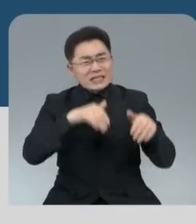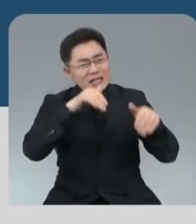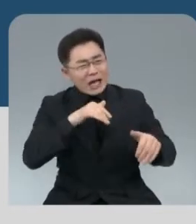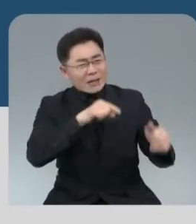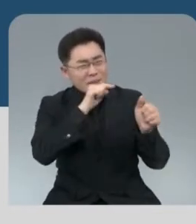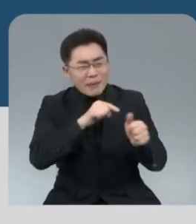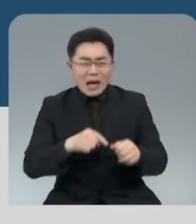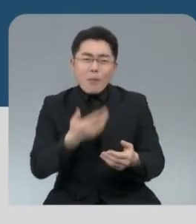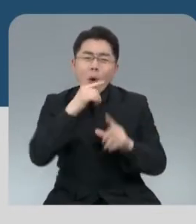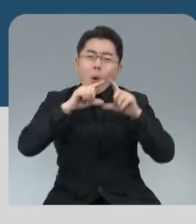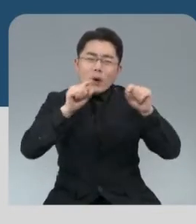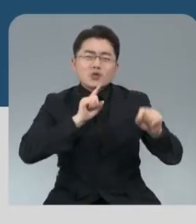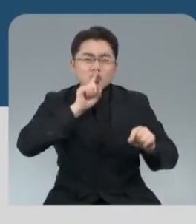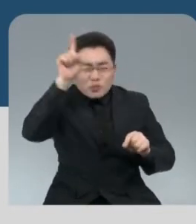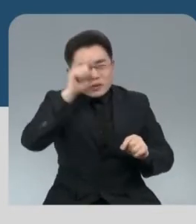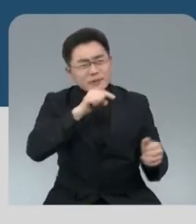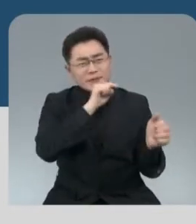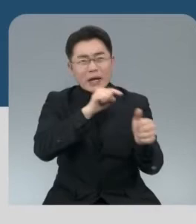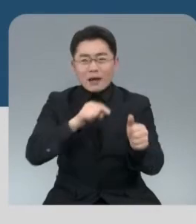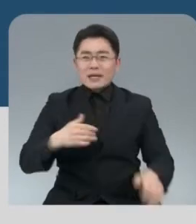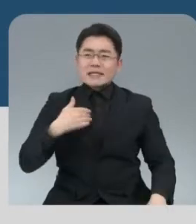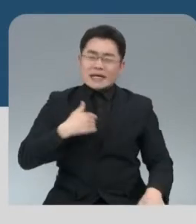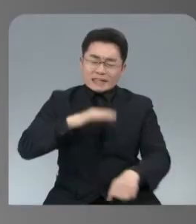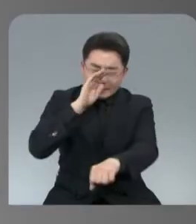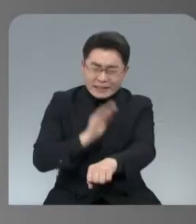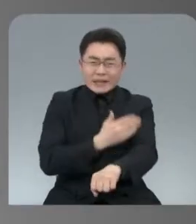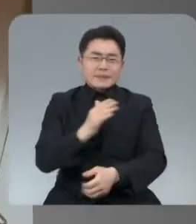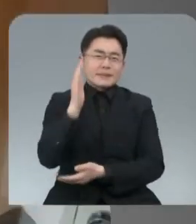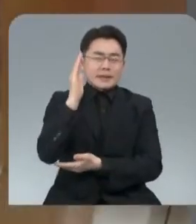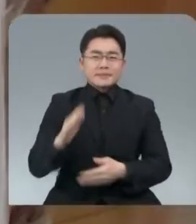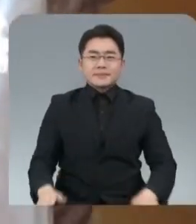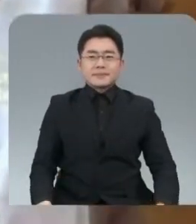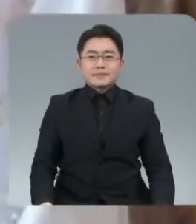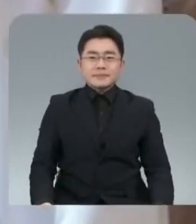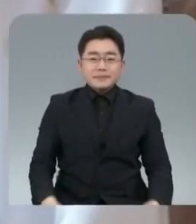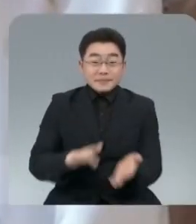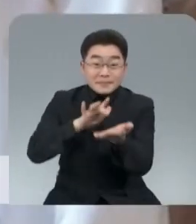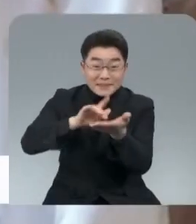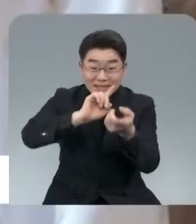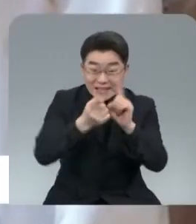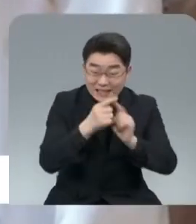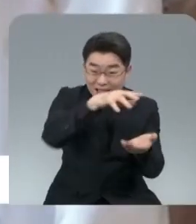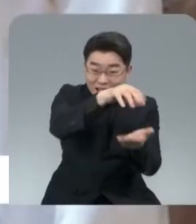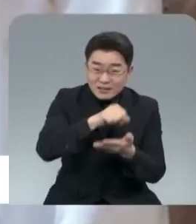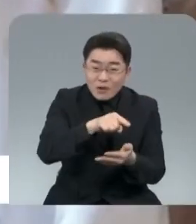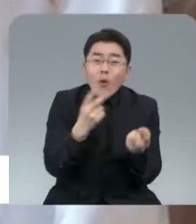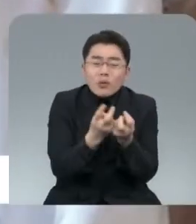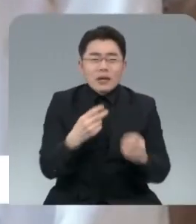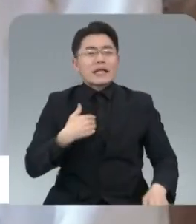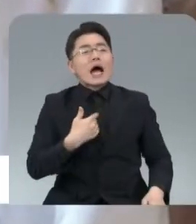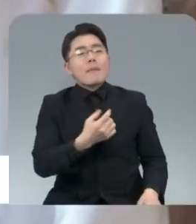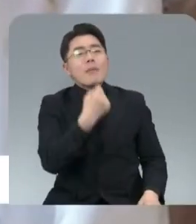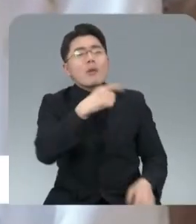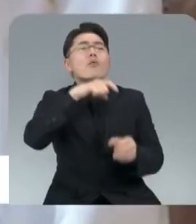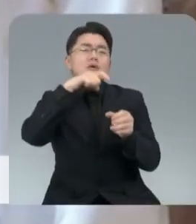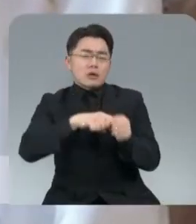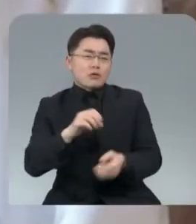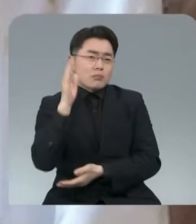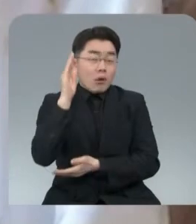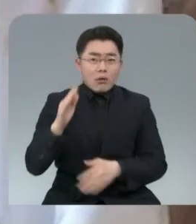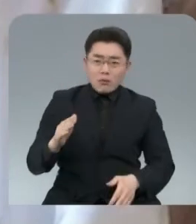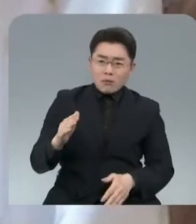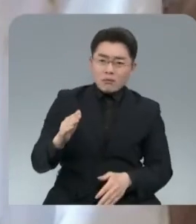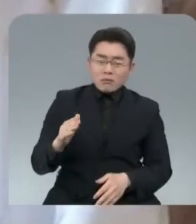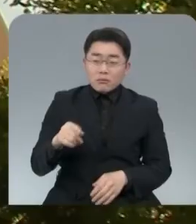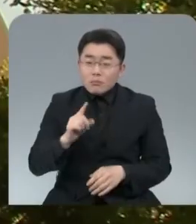여러 심부름도 치기 어린 마음에서 비롯된 것이라고 했습니다. 대리 처방 의혹에 대해선 본인이 복용할 목적이었다고 해명했는데